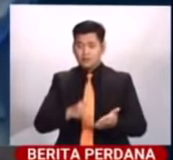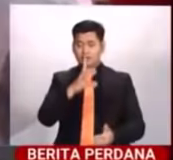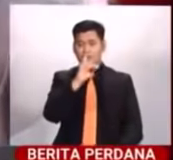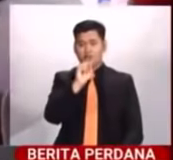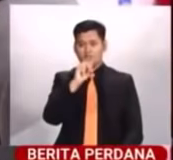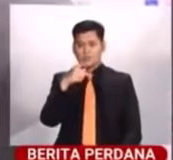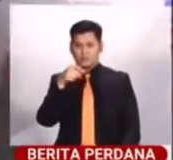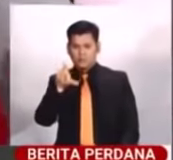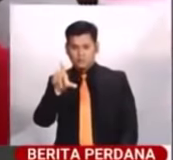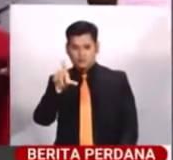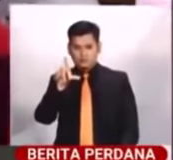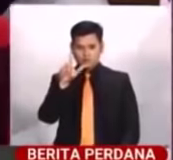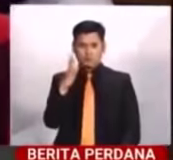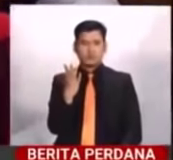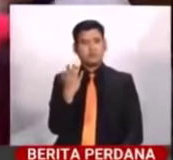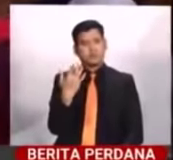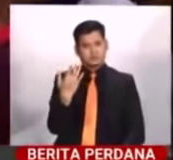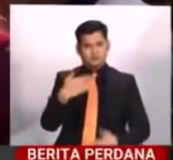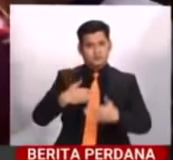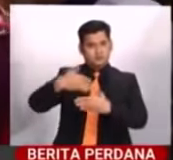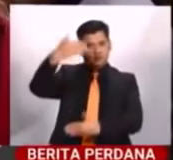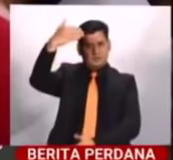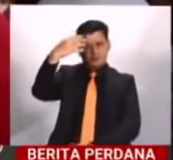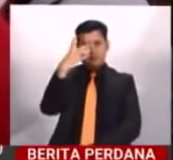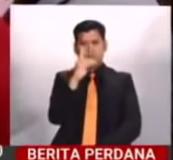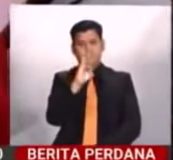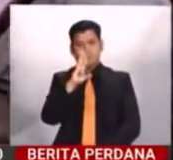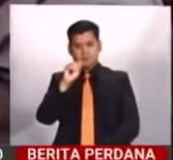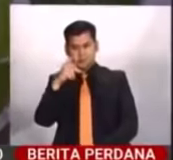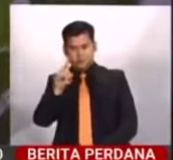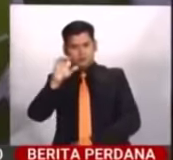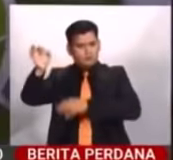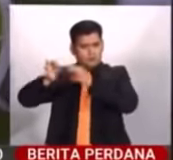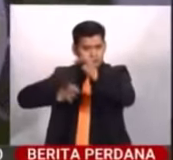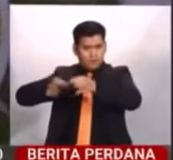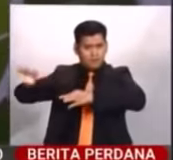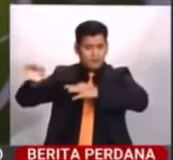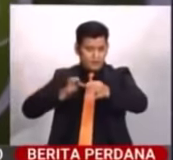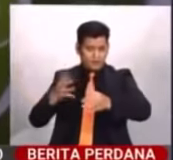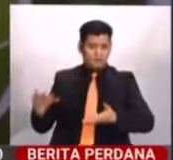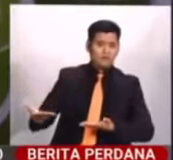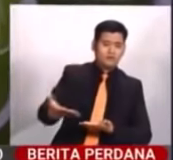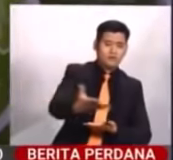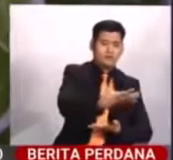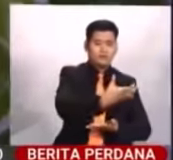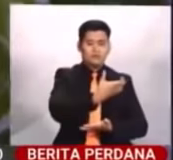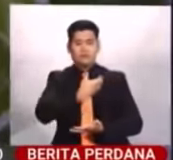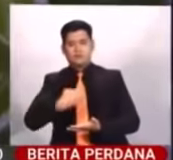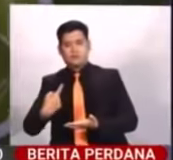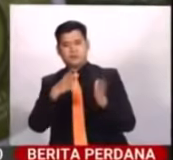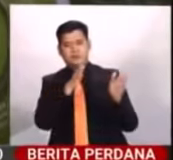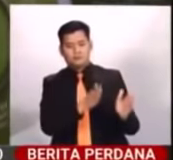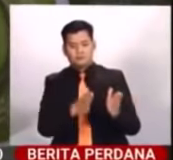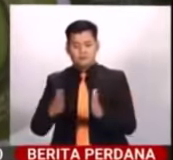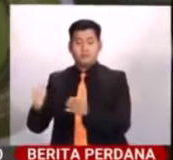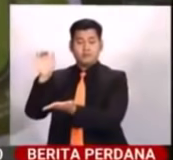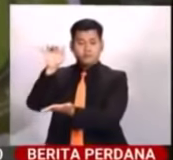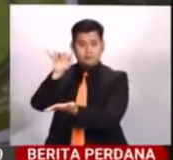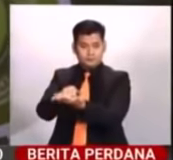di Menara DBKL turut diadakan bagi memberi penerangan dan mengumpulkan pandangan berhubung draft pelan